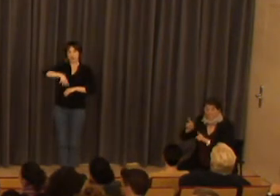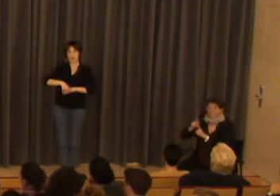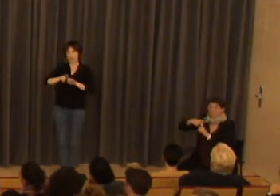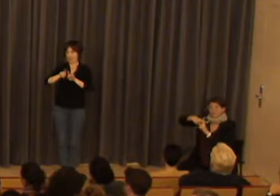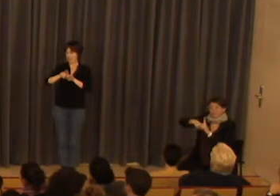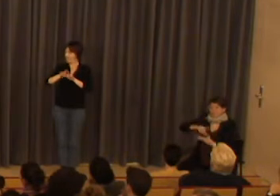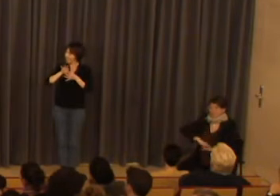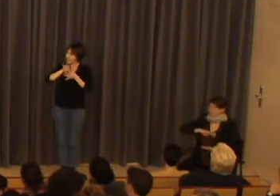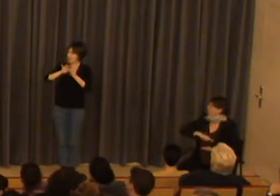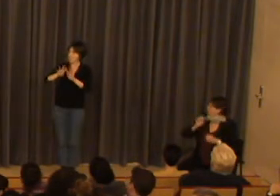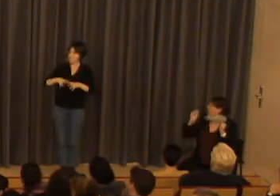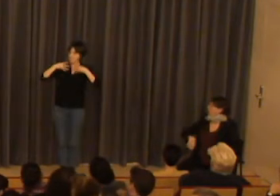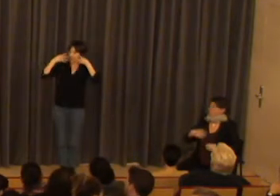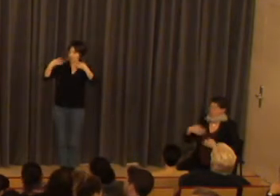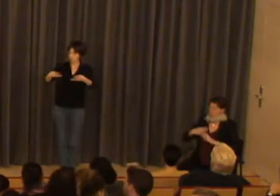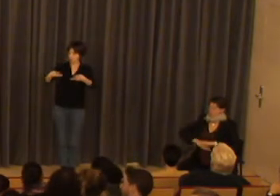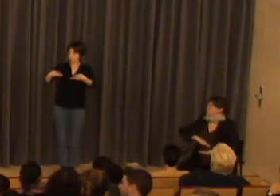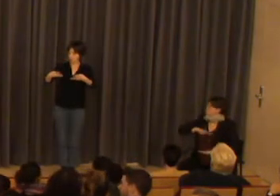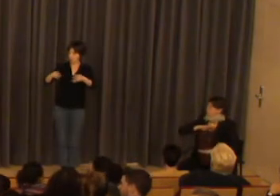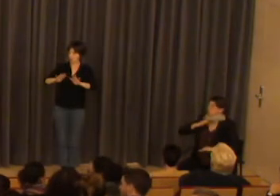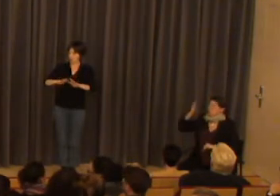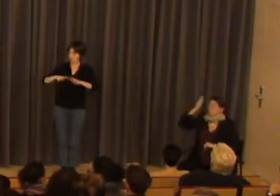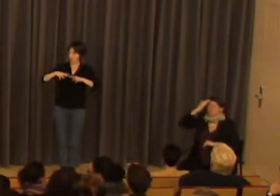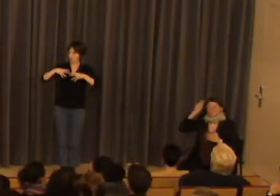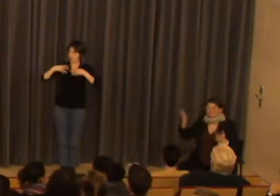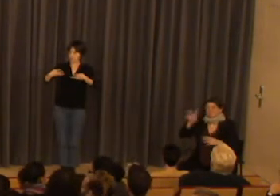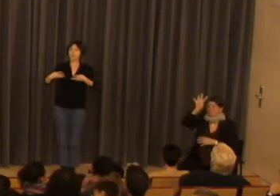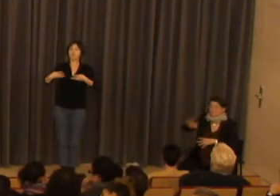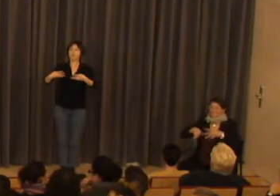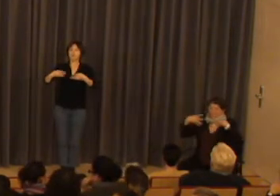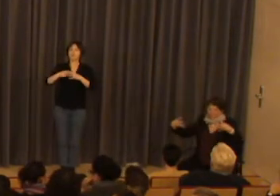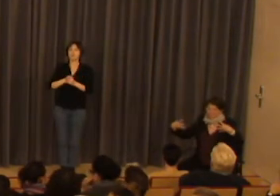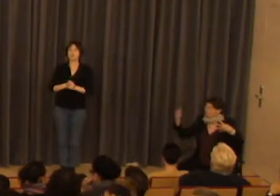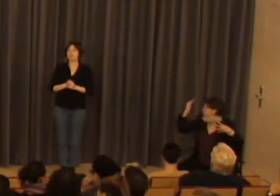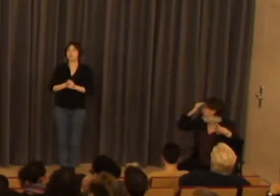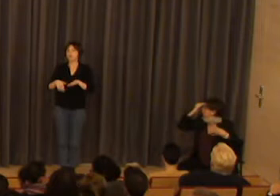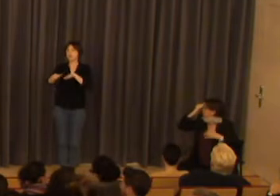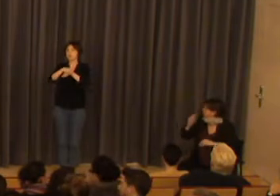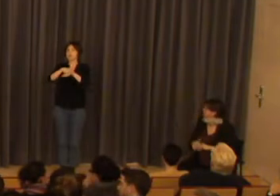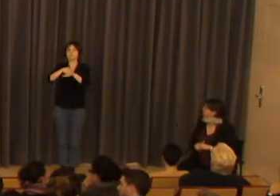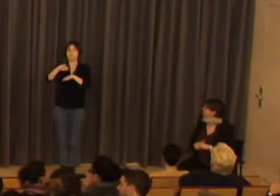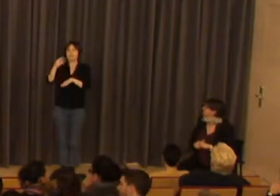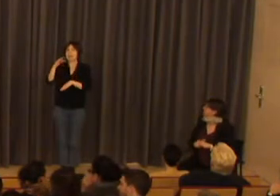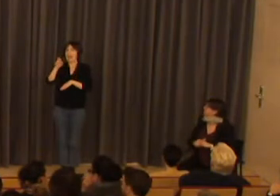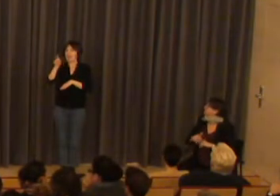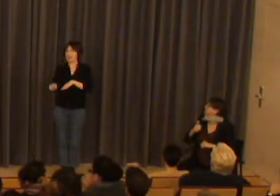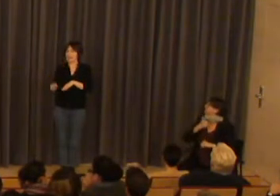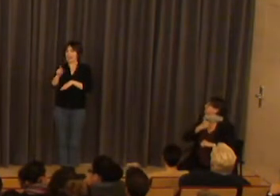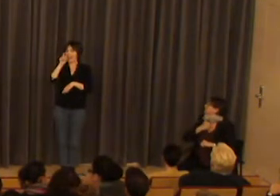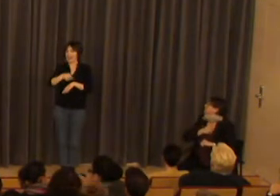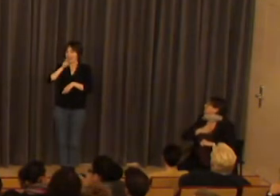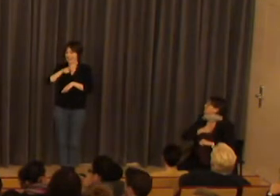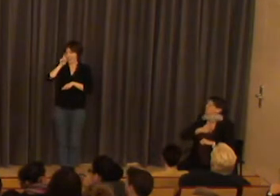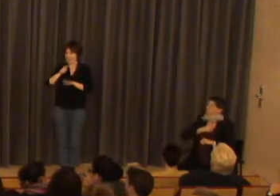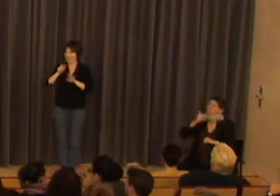d'acord amb el marc europeu comú de referència. És a dir, com totes les llengües, per poder